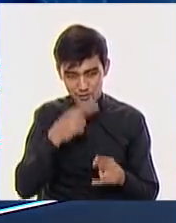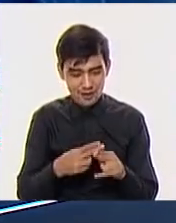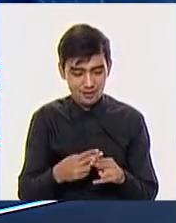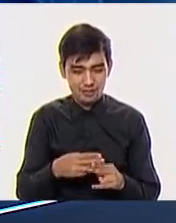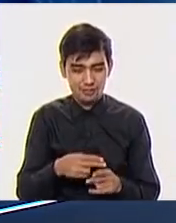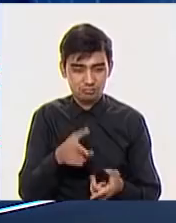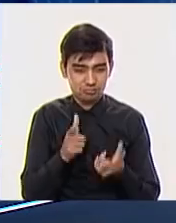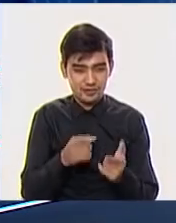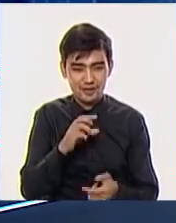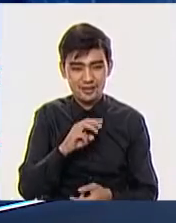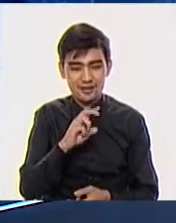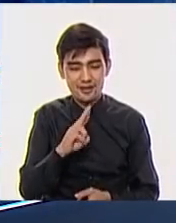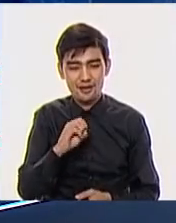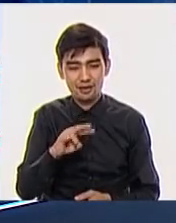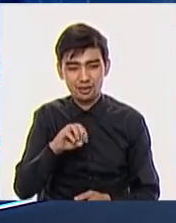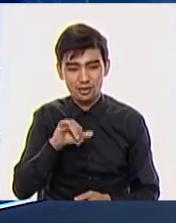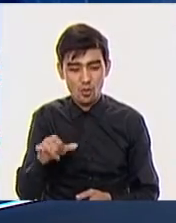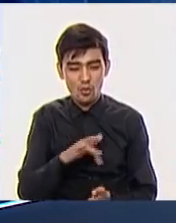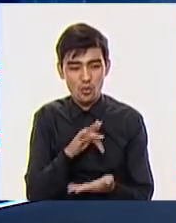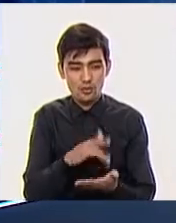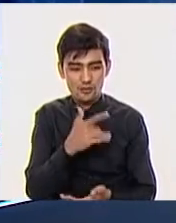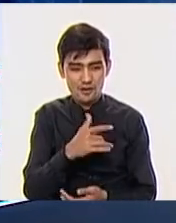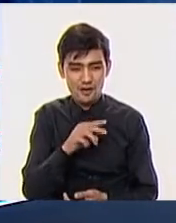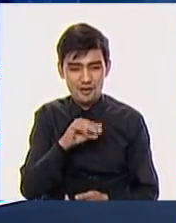Марқұм Кентау қаласындағы лицей түлегі болатын.